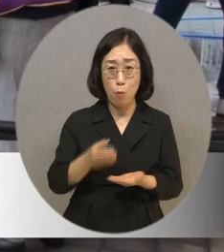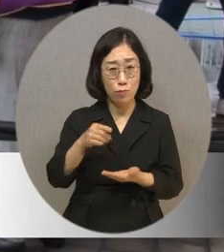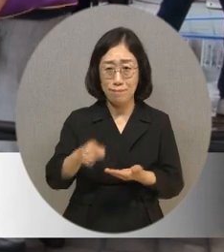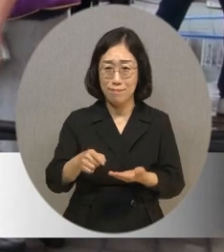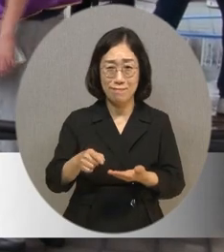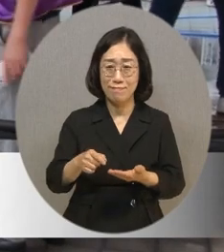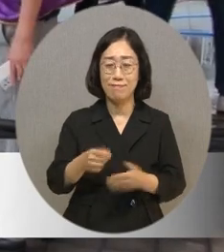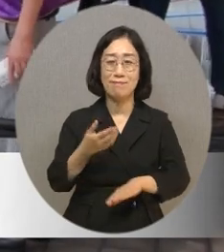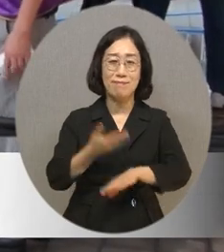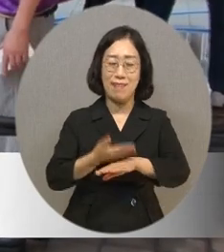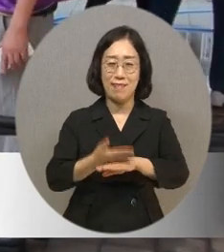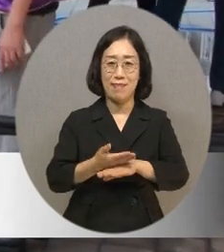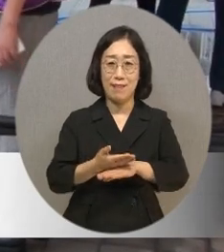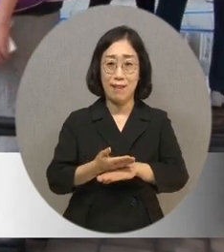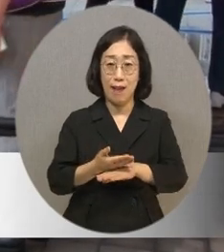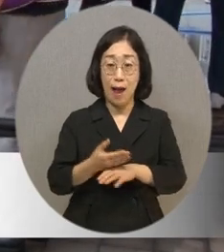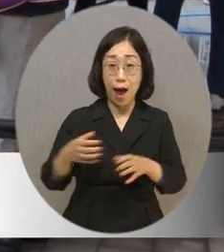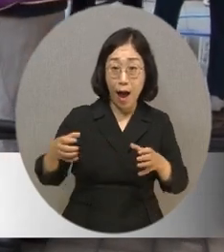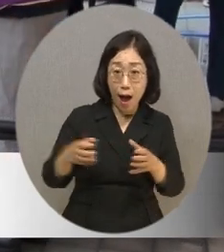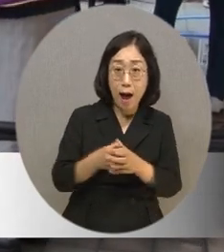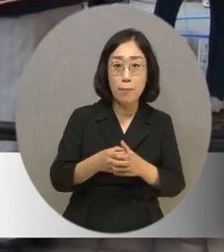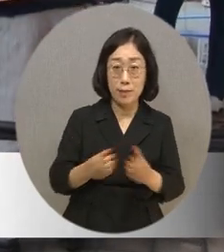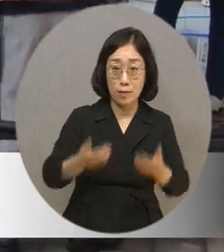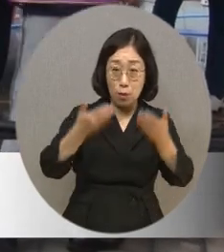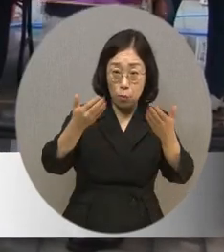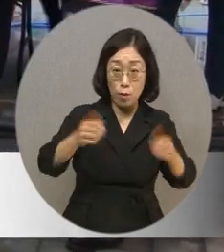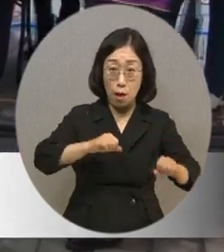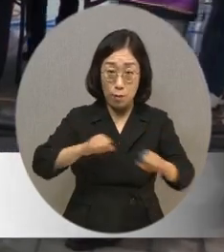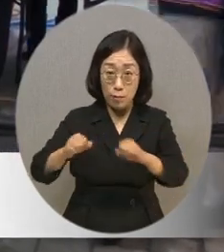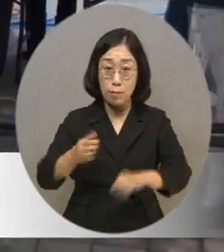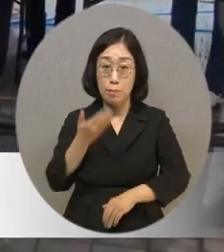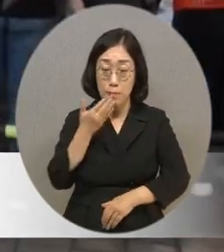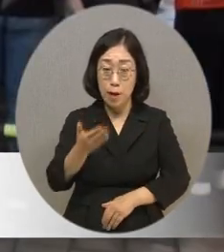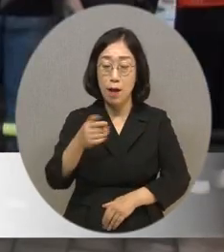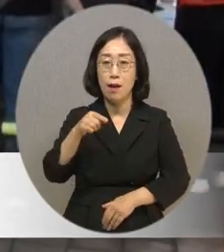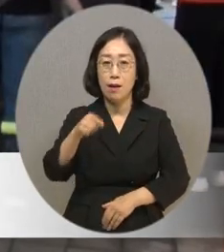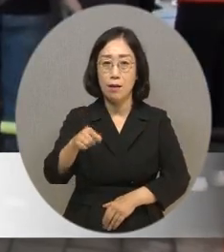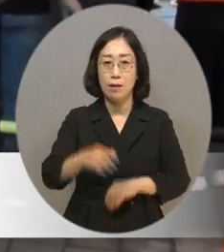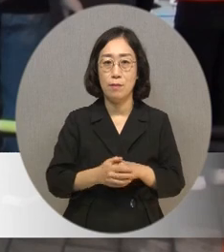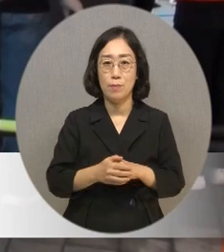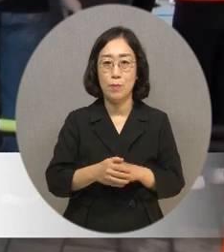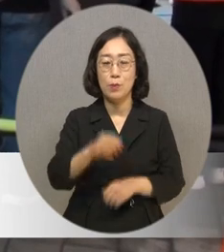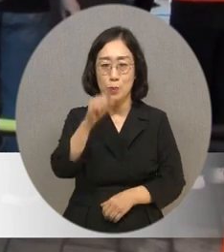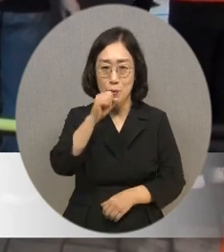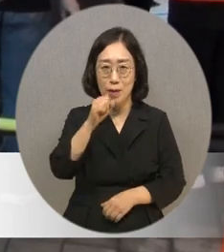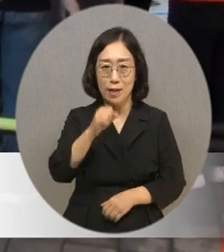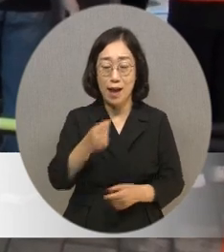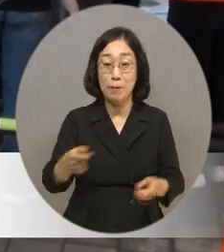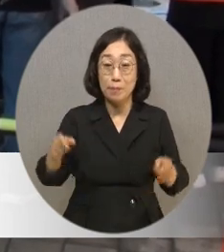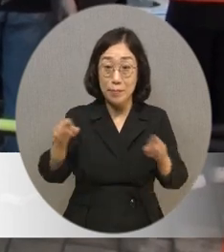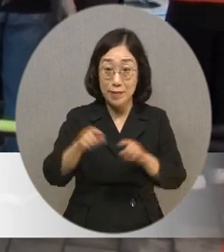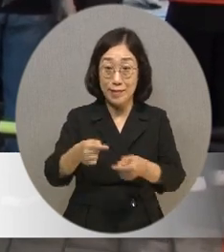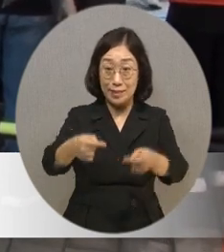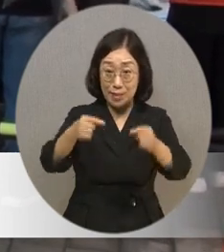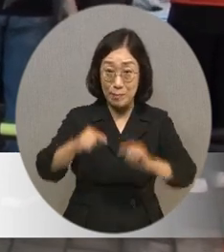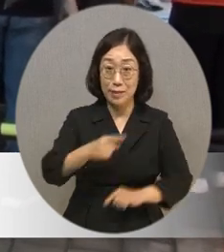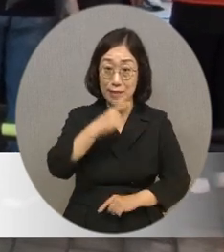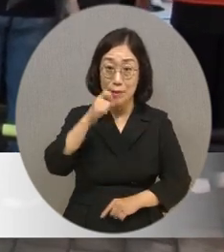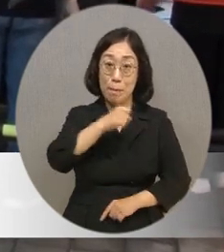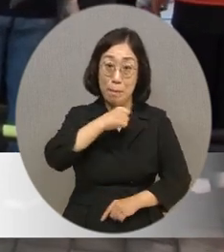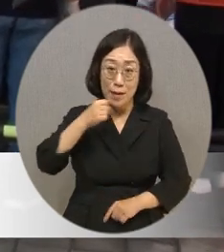일이지만은 함께 이런 일을 했으면 좋겠다라는 말씀 다시 한번 드립니다 오늘 오셨으니까 자장님 맛있게